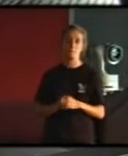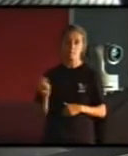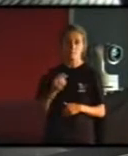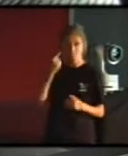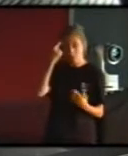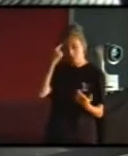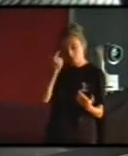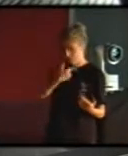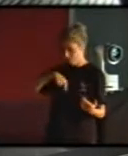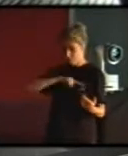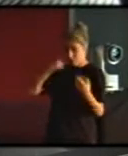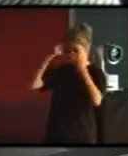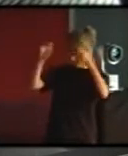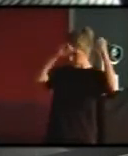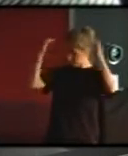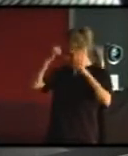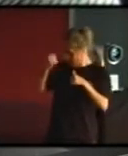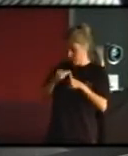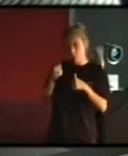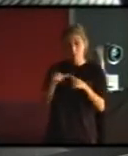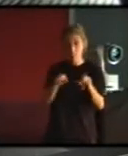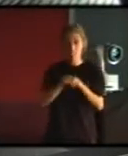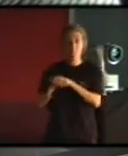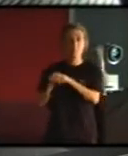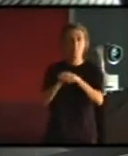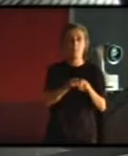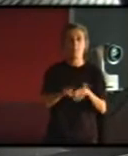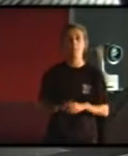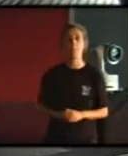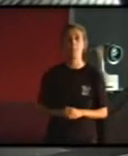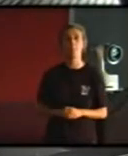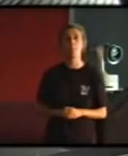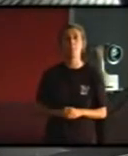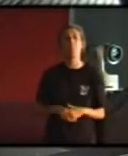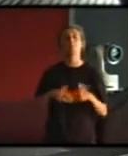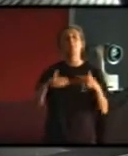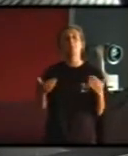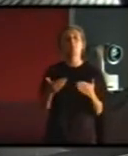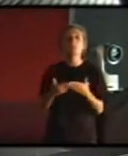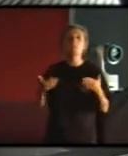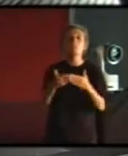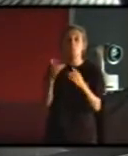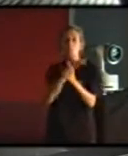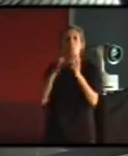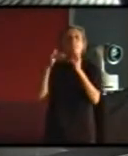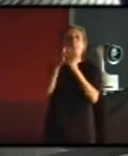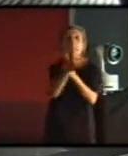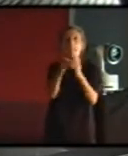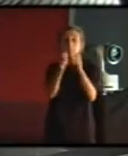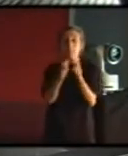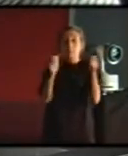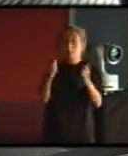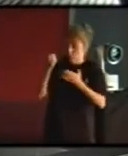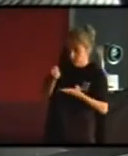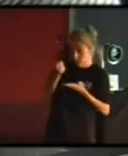même mémoire. Mais pour la question finale encore, quel est le cadre social donc maintenant de cette construction patrimoniale?